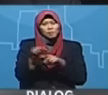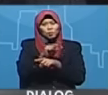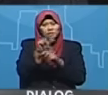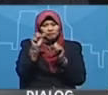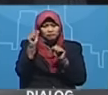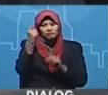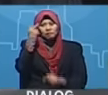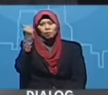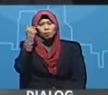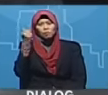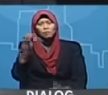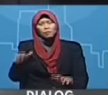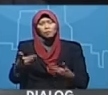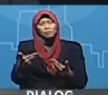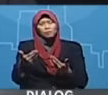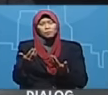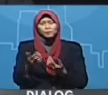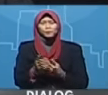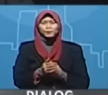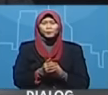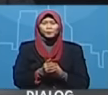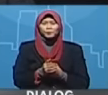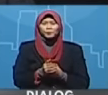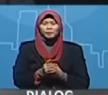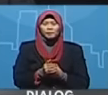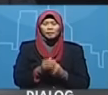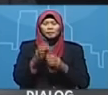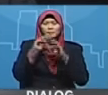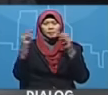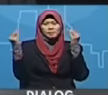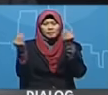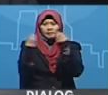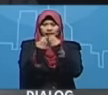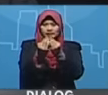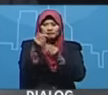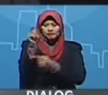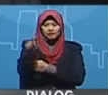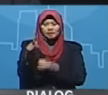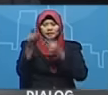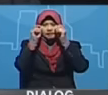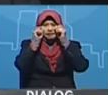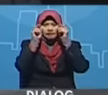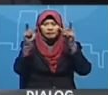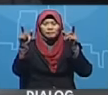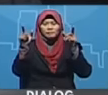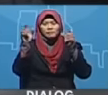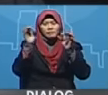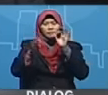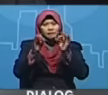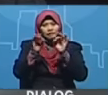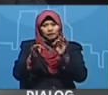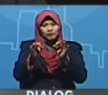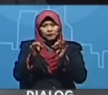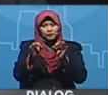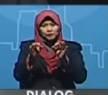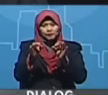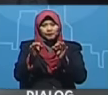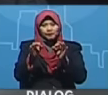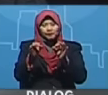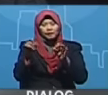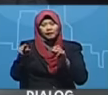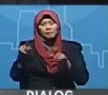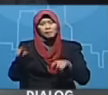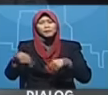Okey. Sebab itulah yang penting ialah satunya masyarakat kita kena sedar. Setiap kali mereka ingin apa ni